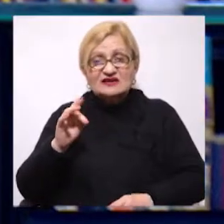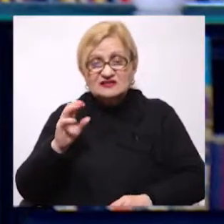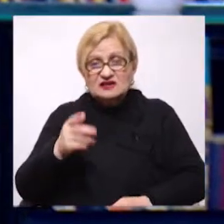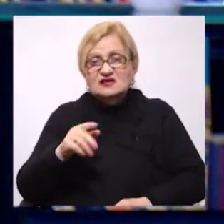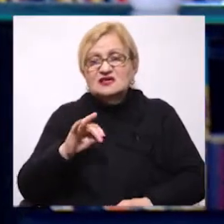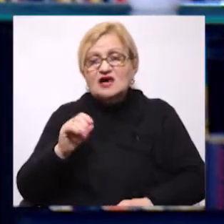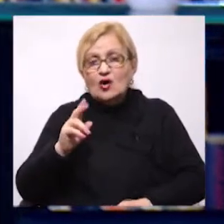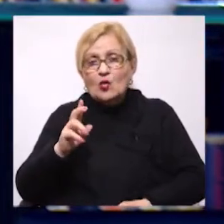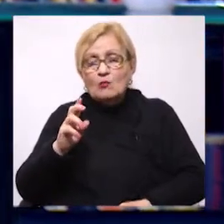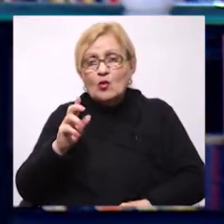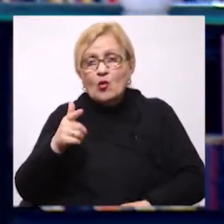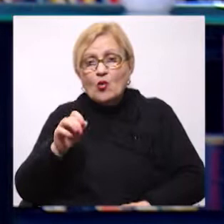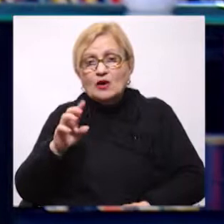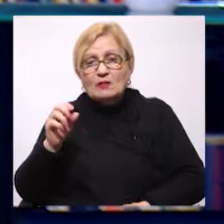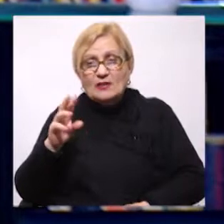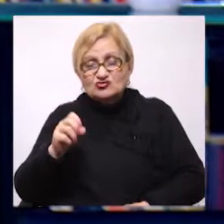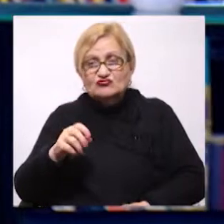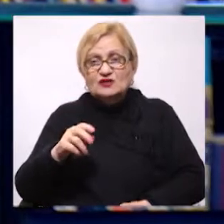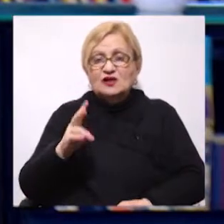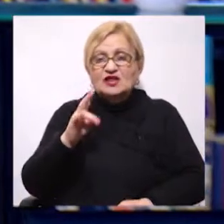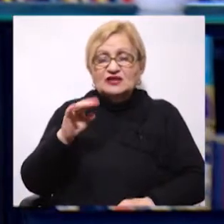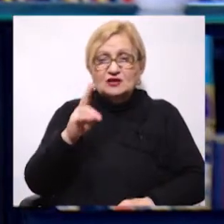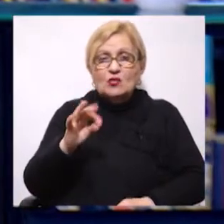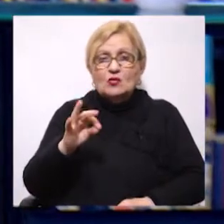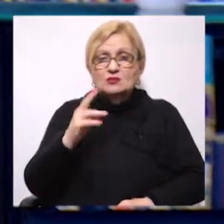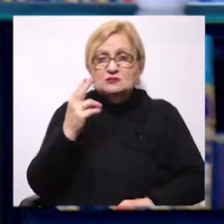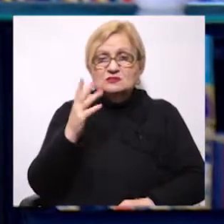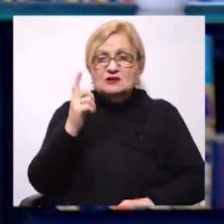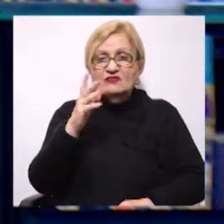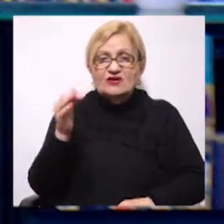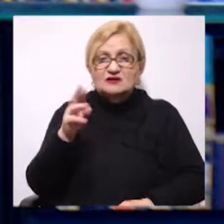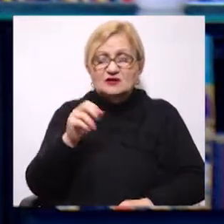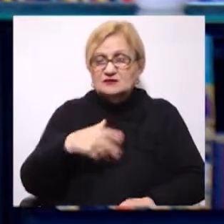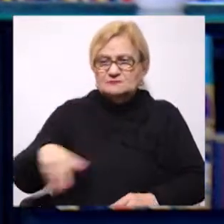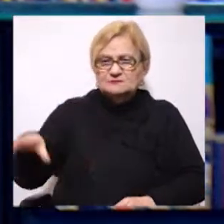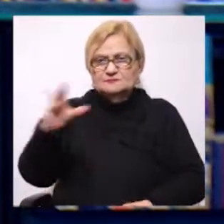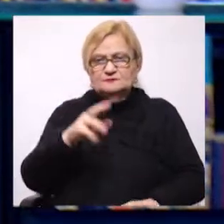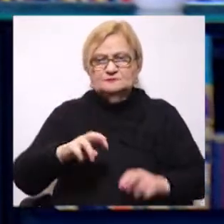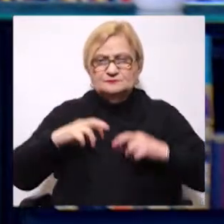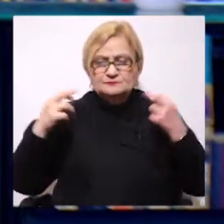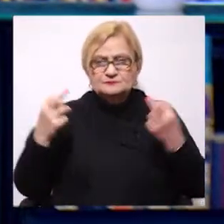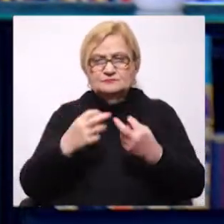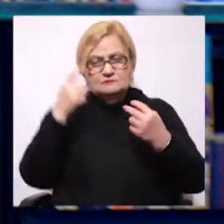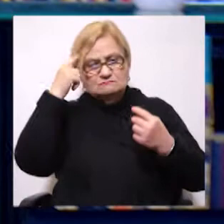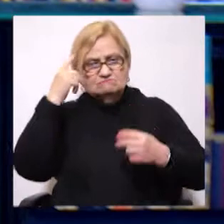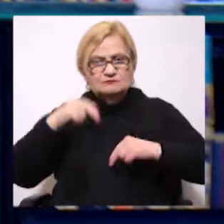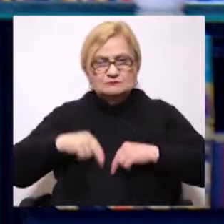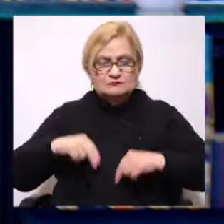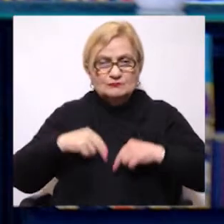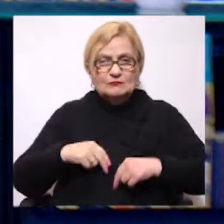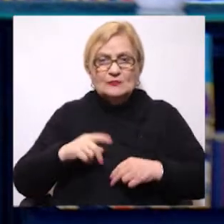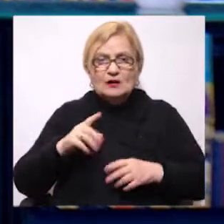გოგებაშვილი, ნიკო ცხვედაძე. აი ეს ადამიანები ერთად მუშაობდნენ და ფიქრობდნენ რაზე? რომ